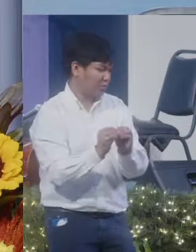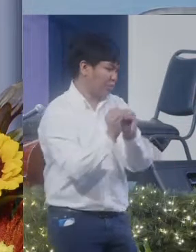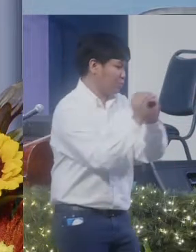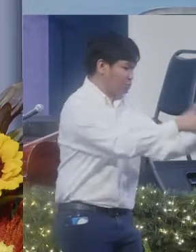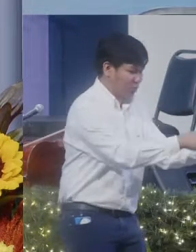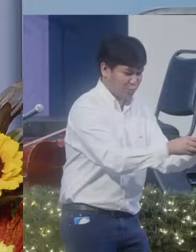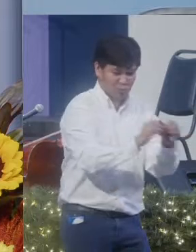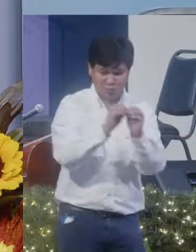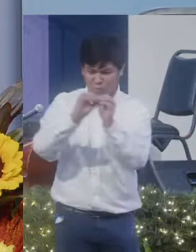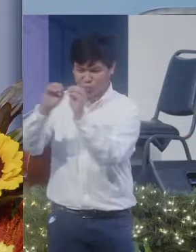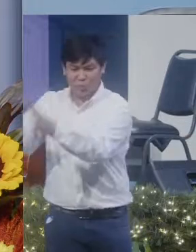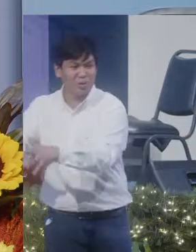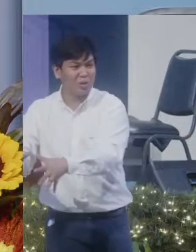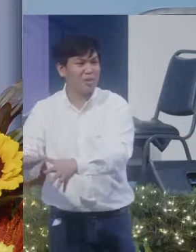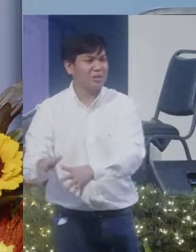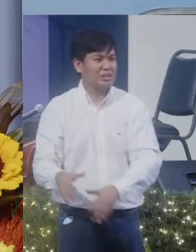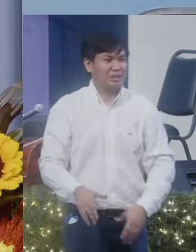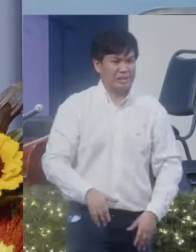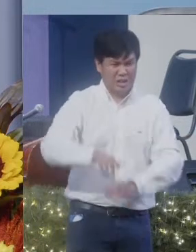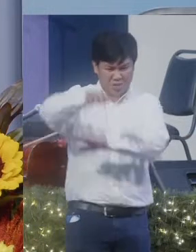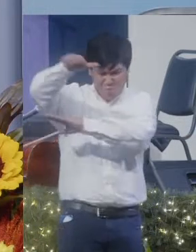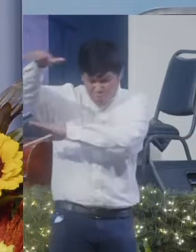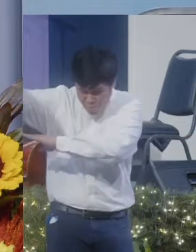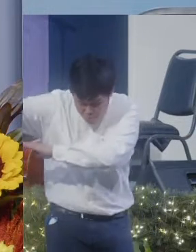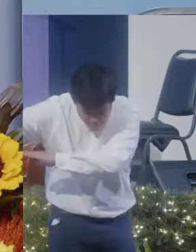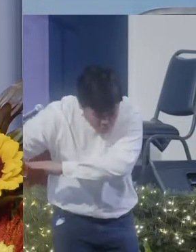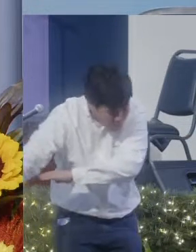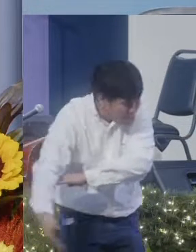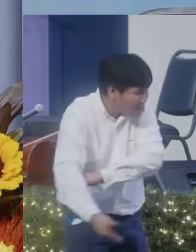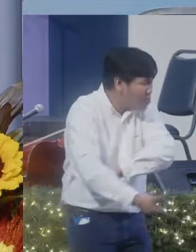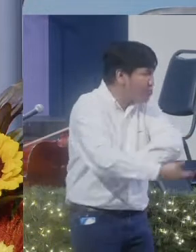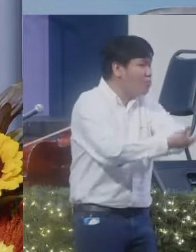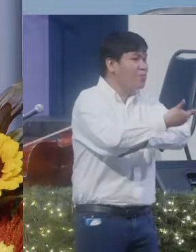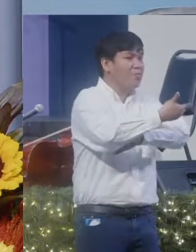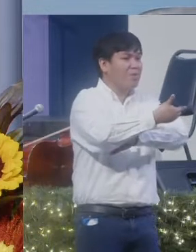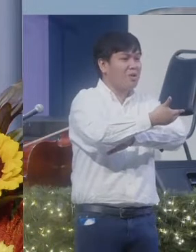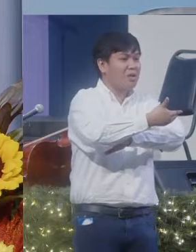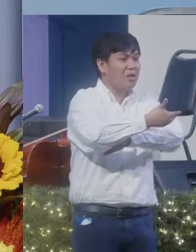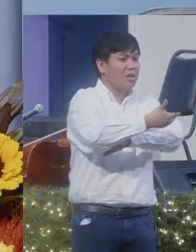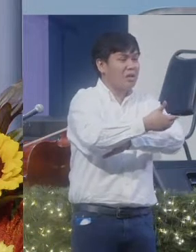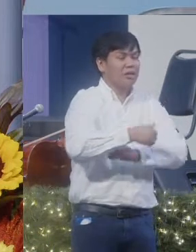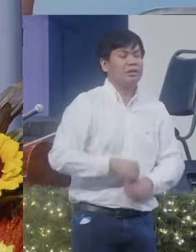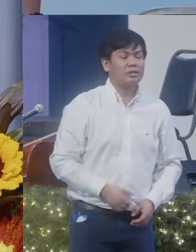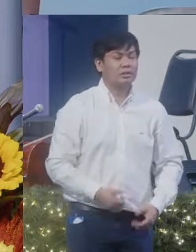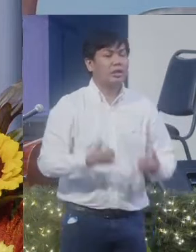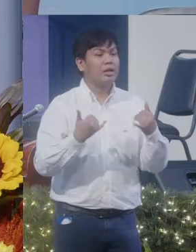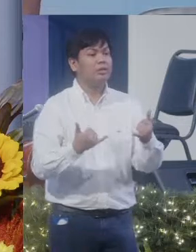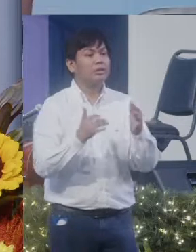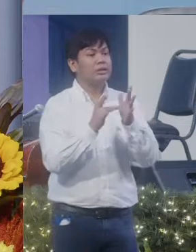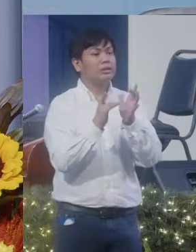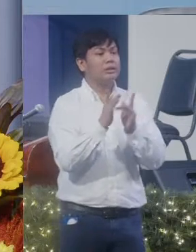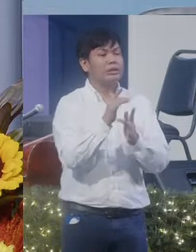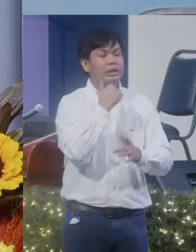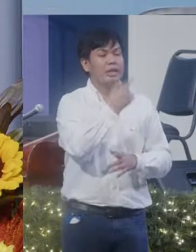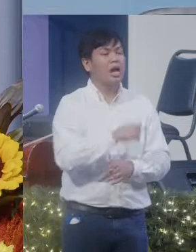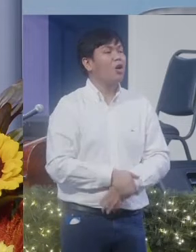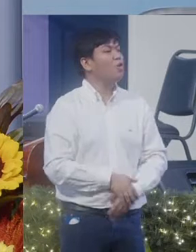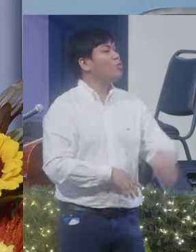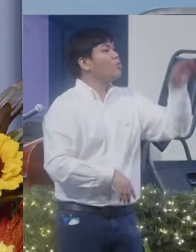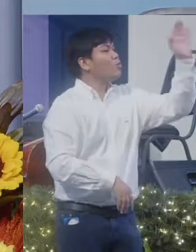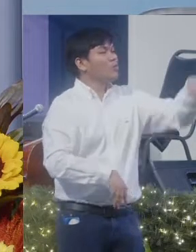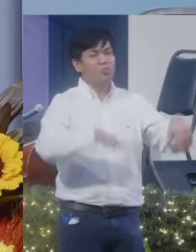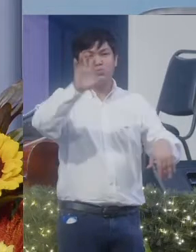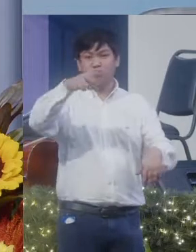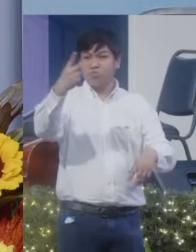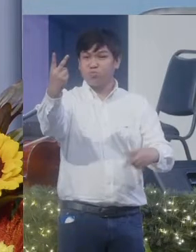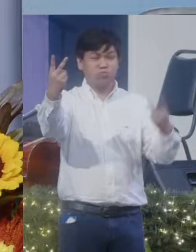were fishermen. At doon sa pagkakataon na yun, sabi ni Jesus, "Follow me and I will make you fishers of